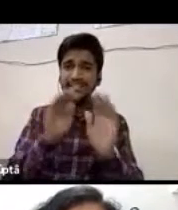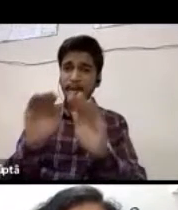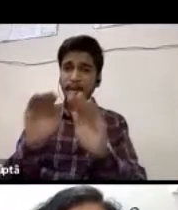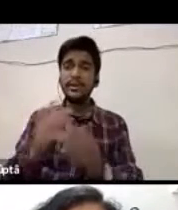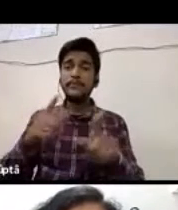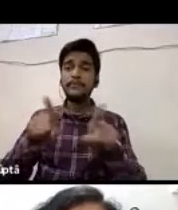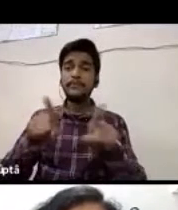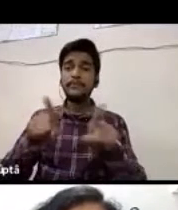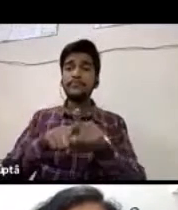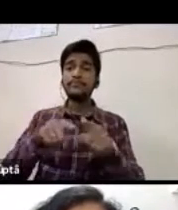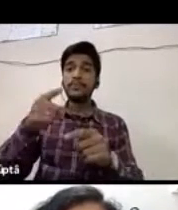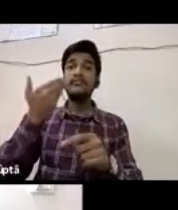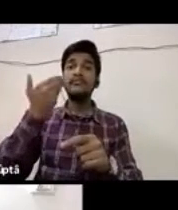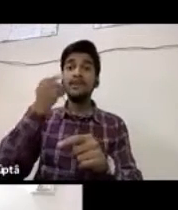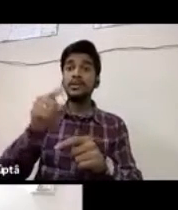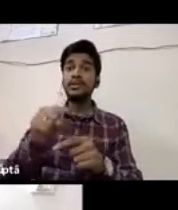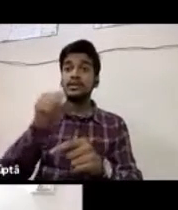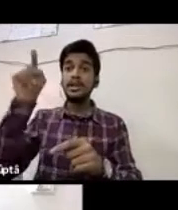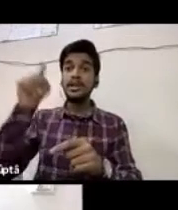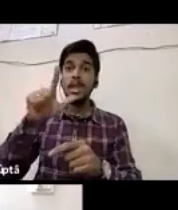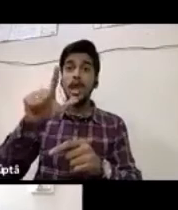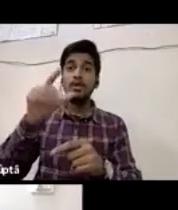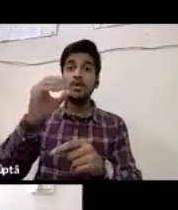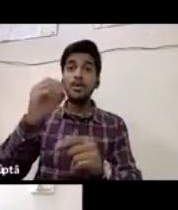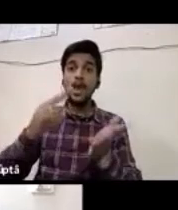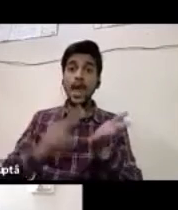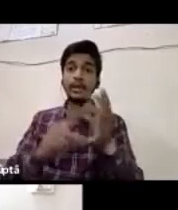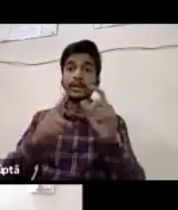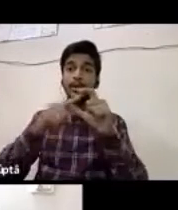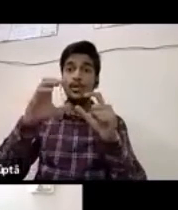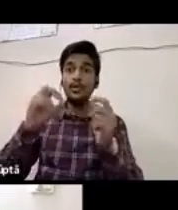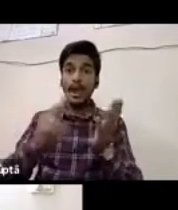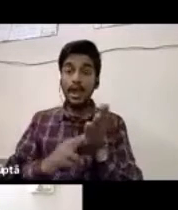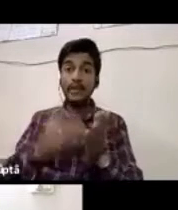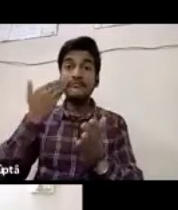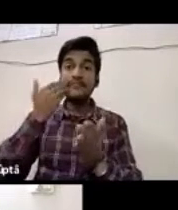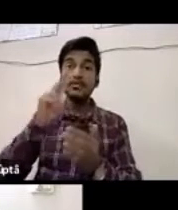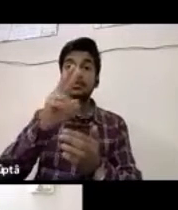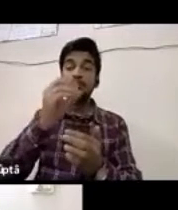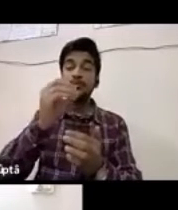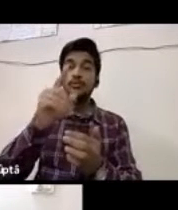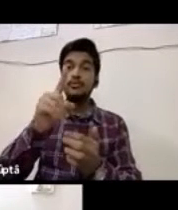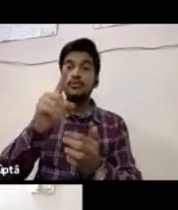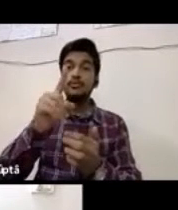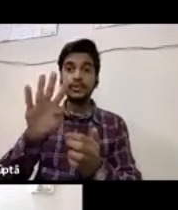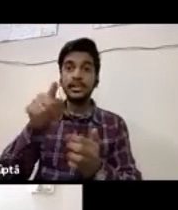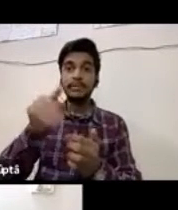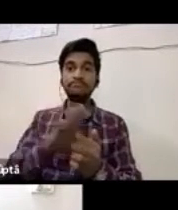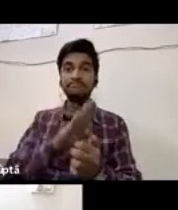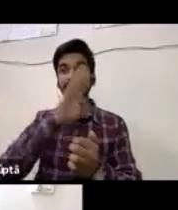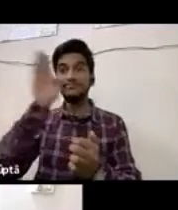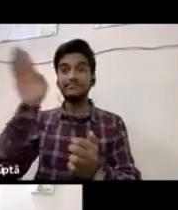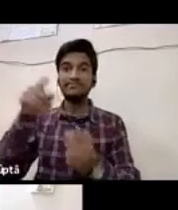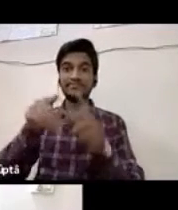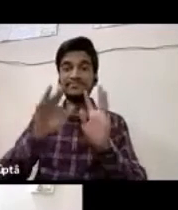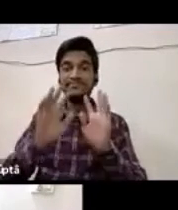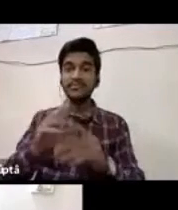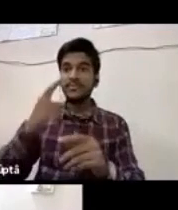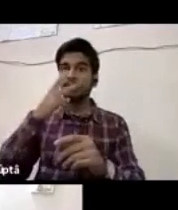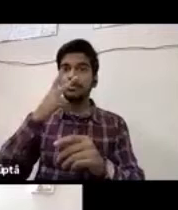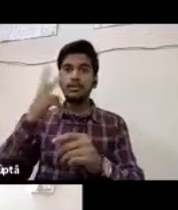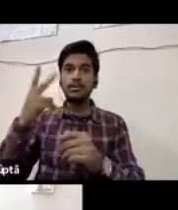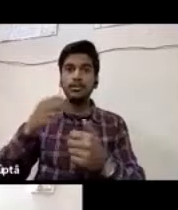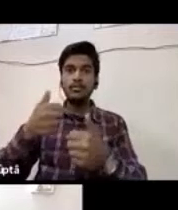टू लंदन इन 2014. आई टुक ओवर एज अ हेड ऑफ कॉर्पोरेट बैंकिंग. इट्स अ वेरी वेरी सीनियर पोजीशन